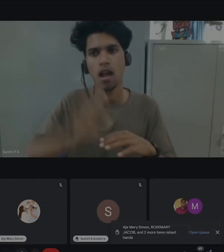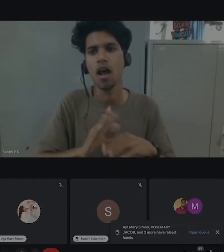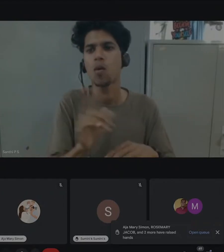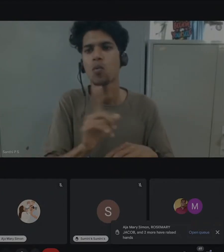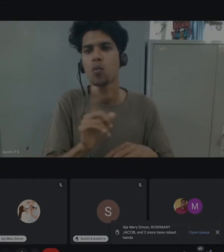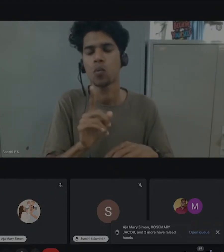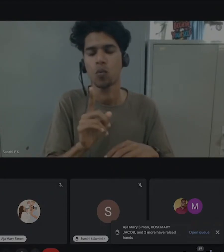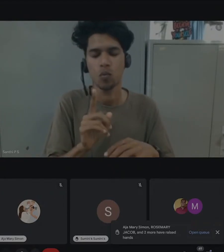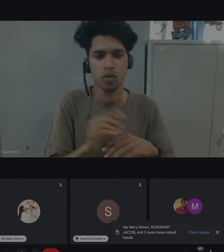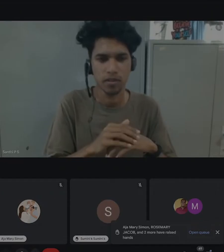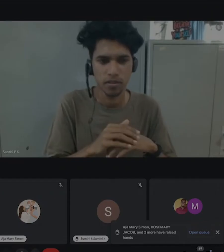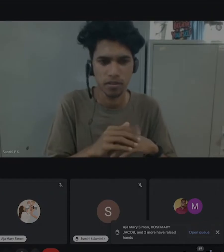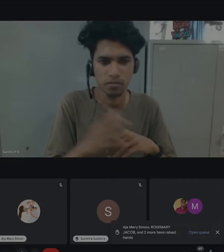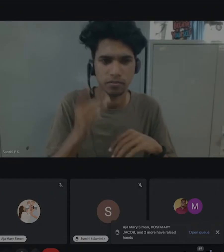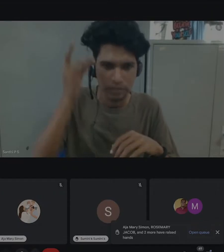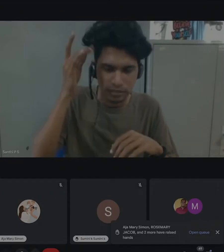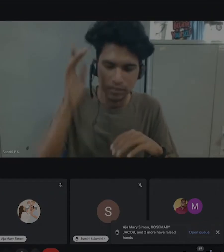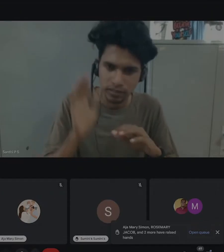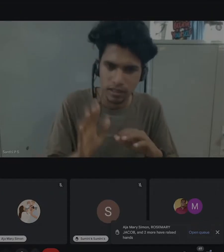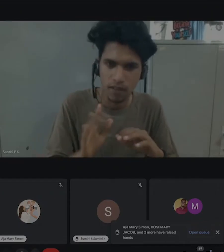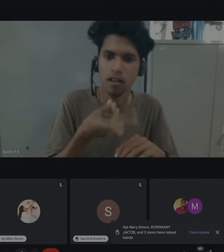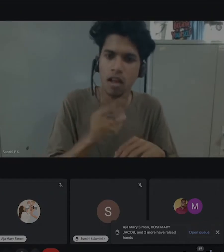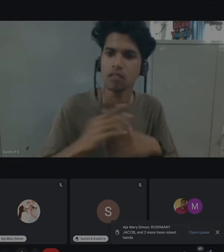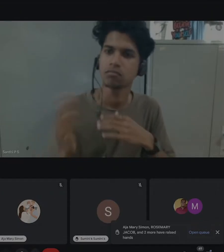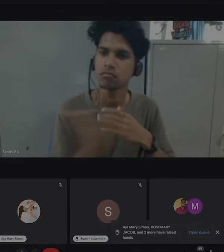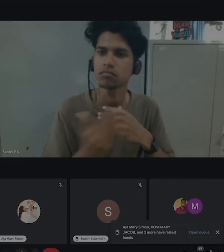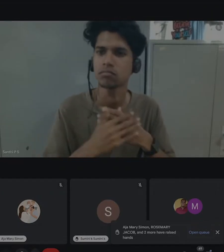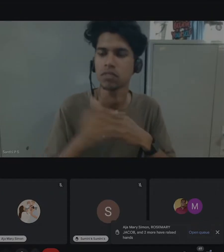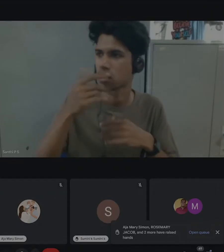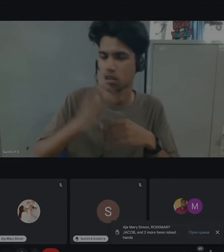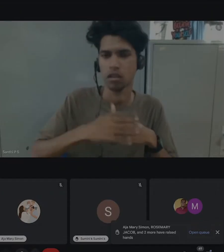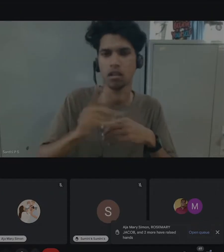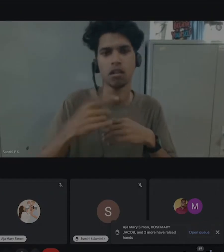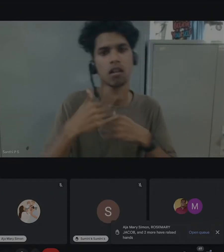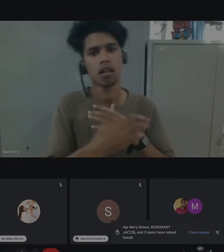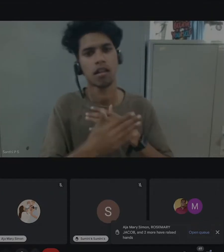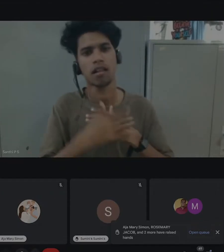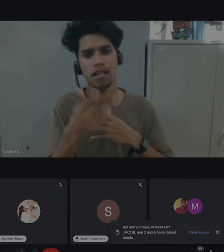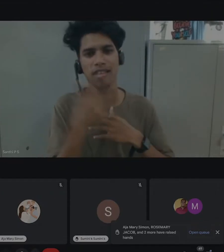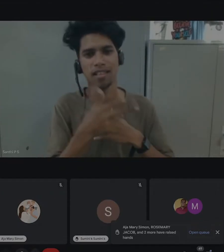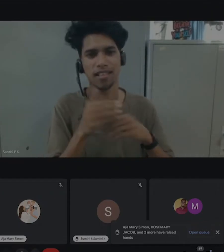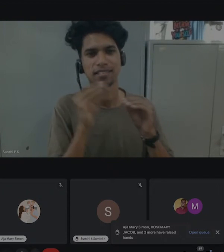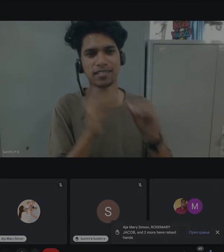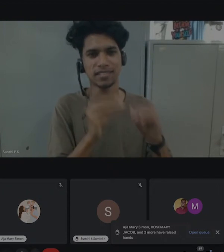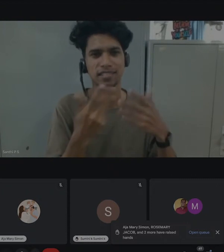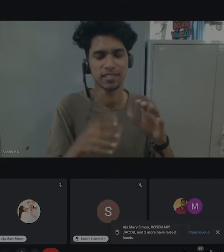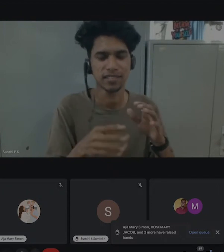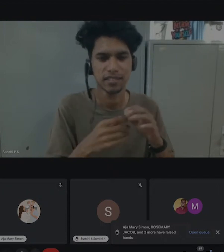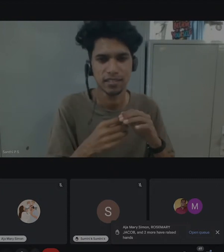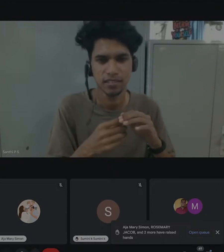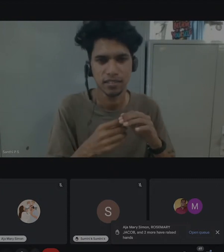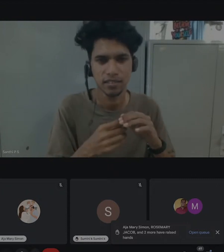മാത്രം ഇഷ്ടക്കേട് എന്തെങ്കിലും ഉണ്ടെങ്കിൽ അമ്മയെ അടിക്കുന്നു, വേറെ ആരും അടിക്കുന്നില്ല. ഇല്ല ആരെങ്കിലും അടിക്കുന്നുണ്ടെങ്കിൽ തന്നെ